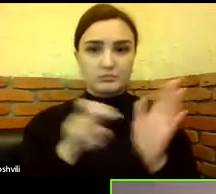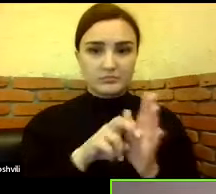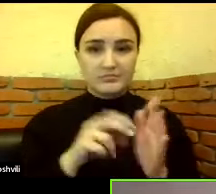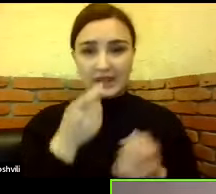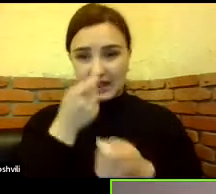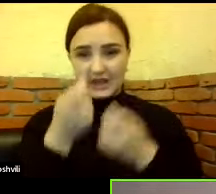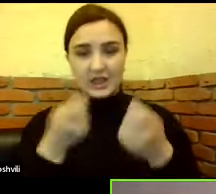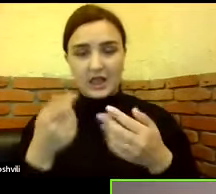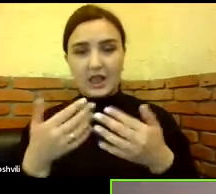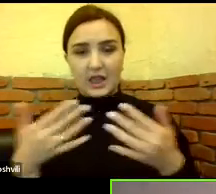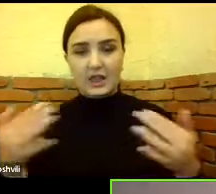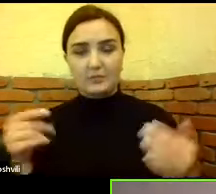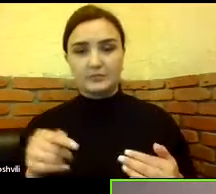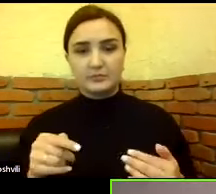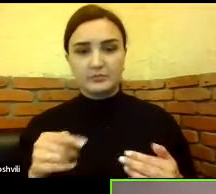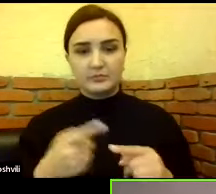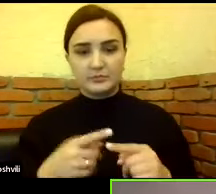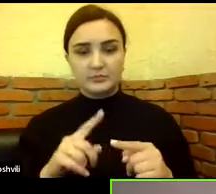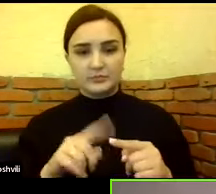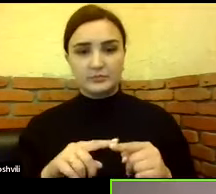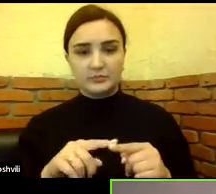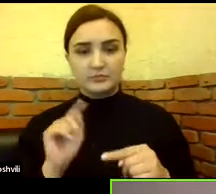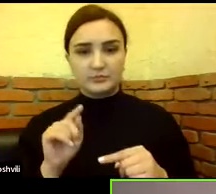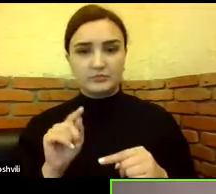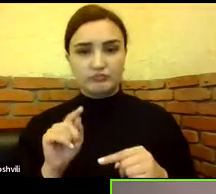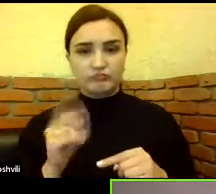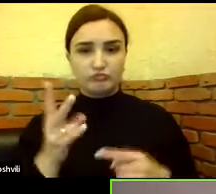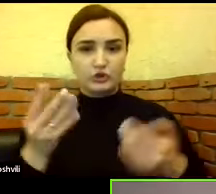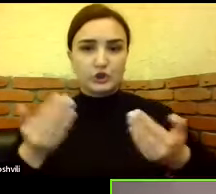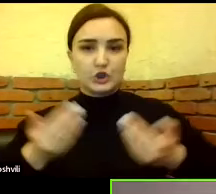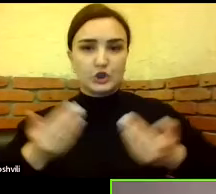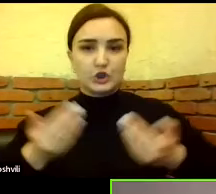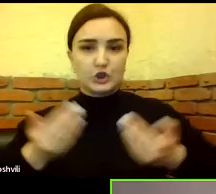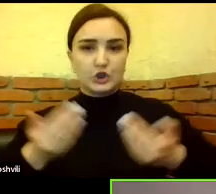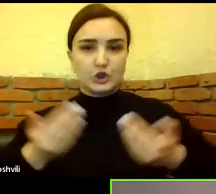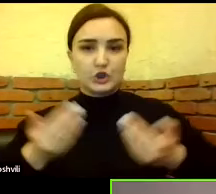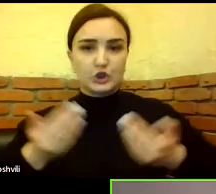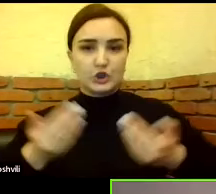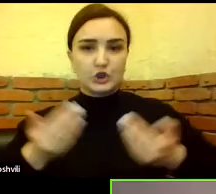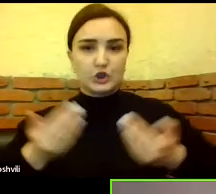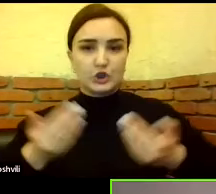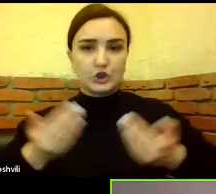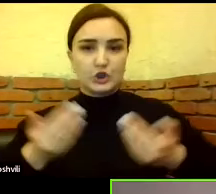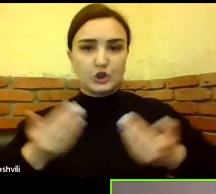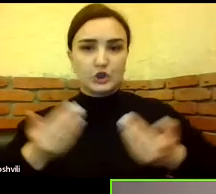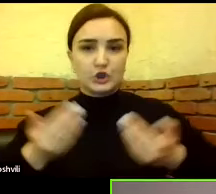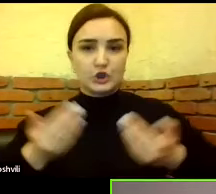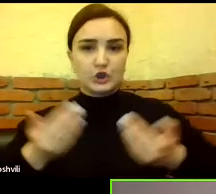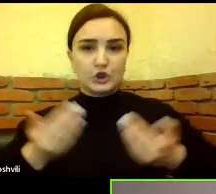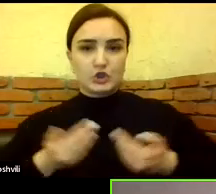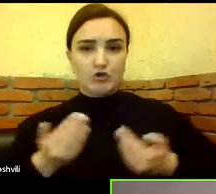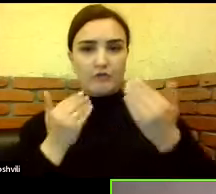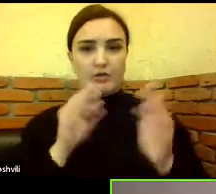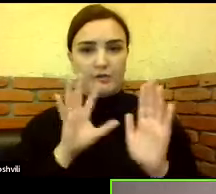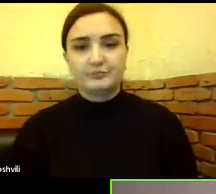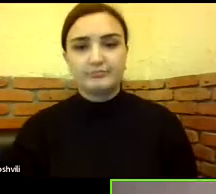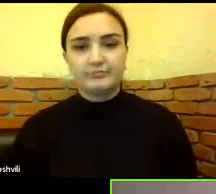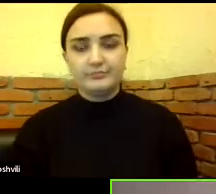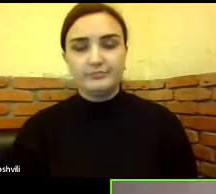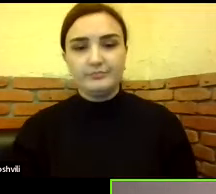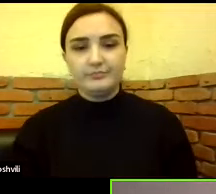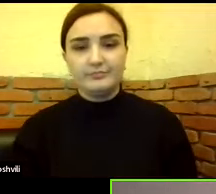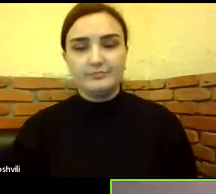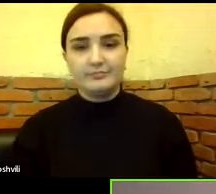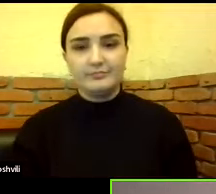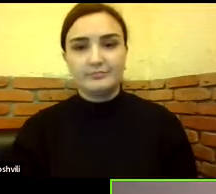დეტალებია, რომელიც იმდენად ხდება პრინციპში ჩვენი ცხოვრების ნაწილი, რომ ხშირად ამაზე აღარ ფიქრობდი, რაღაც უბრალოდ ის არის, რომ